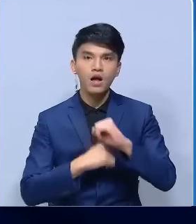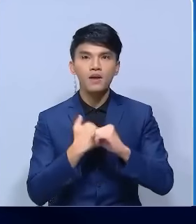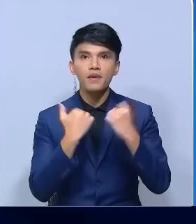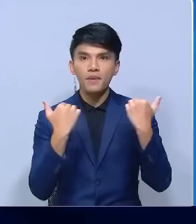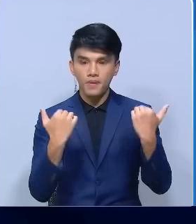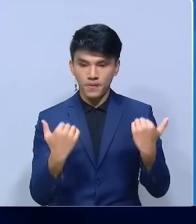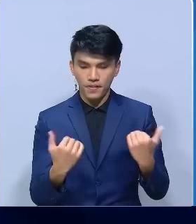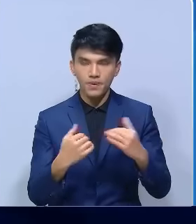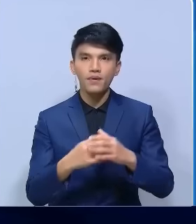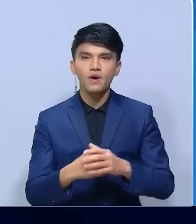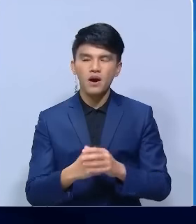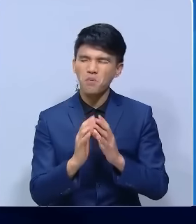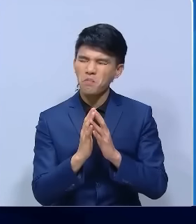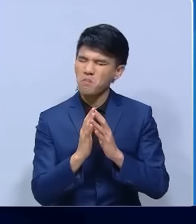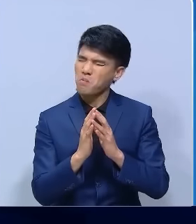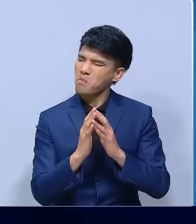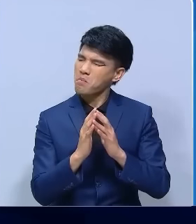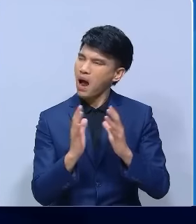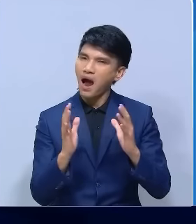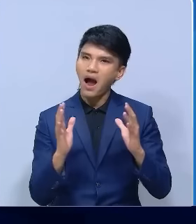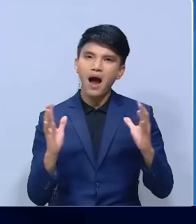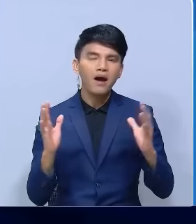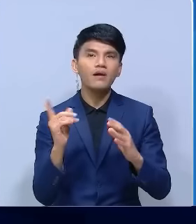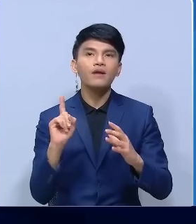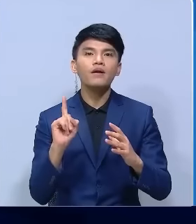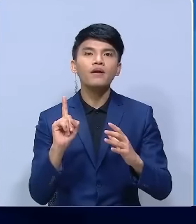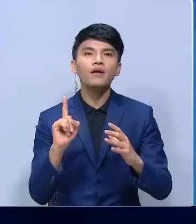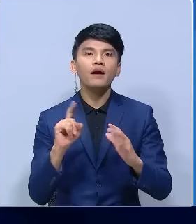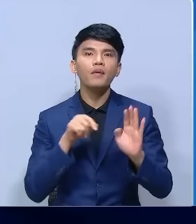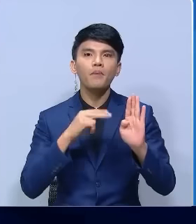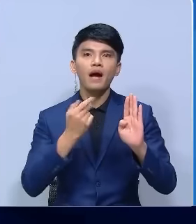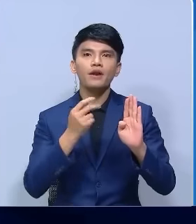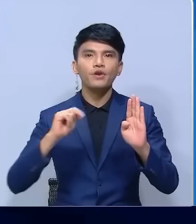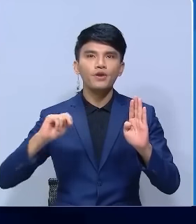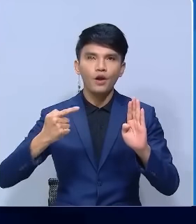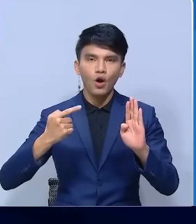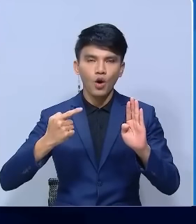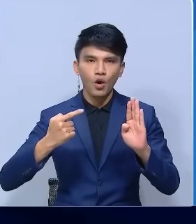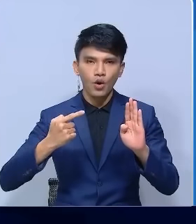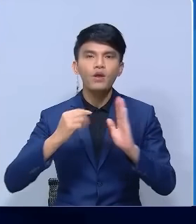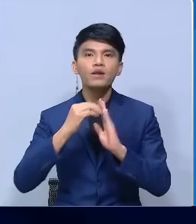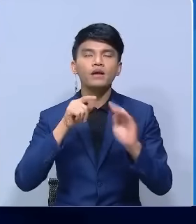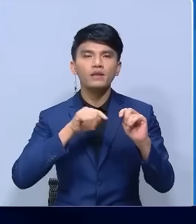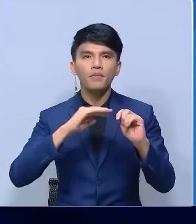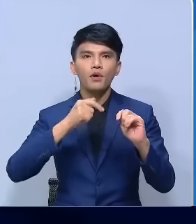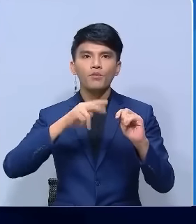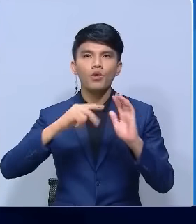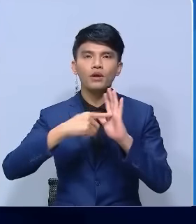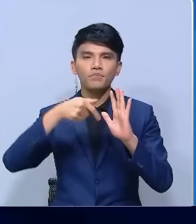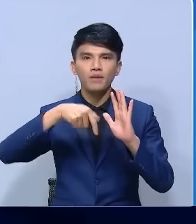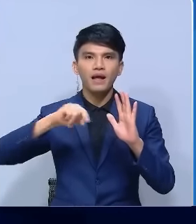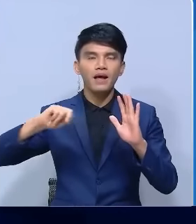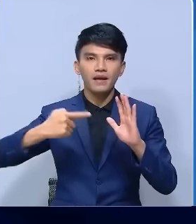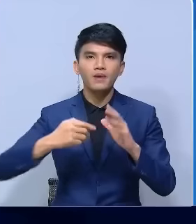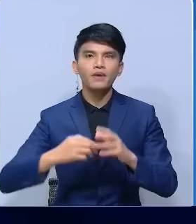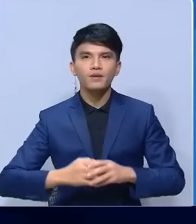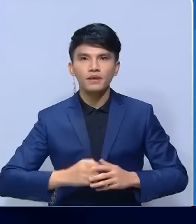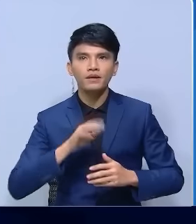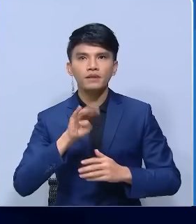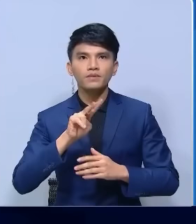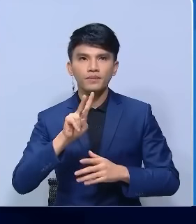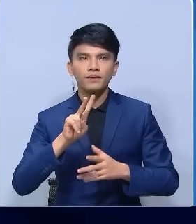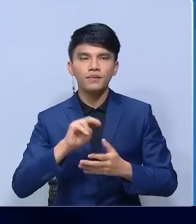จุดที่มีบั้งไฟพญานาคเกิดขึ้นมากที่สุดก็คือที่บ้านหนองแก้วหนองแก้วเหนือตำบลโพนแพงค่ะก็ขึ้นมาอยู่ที่